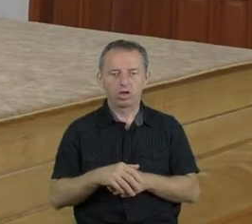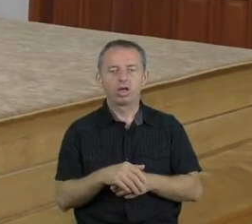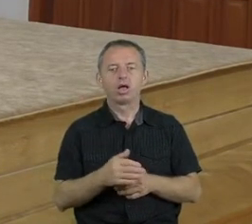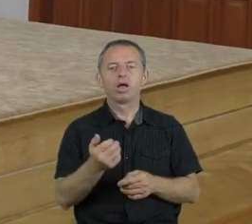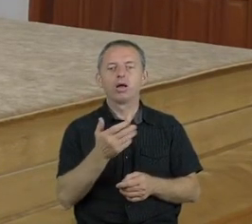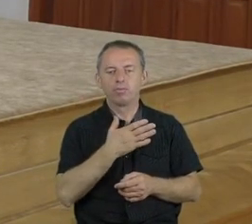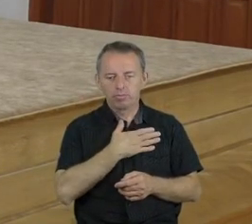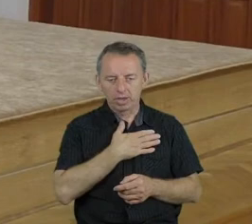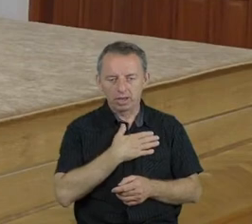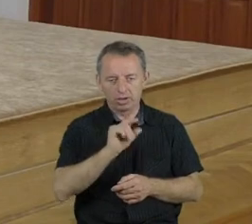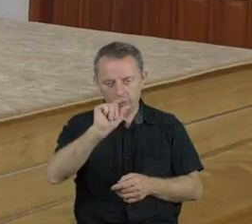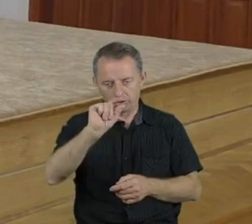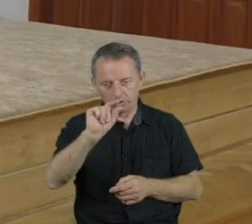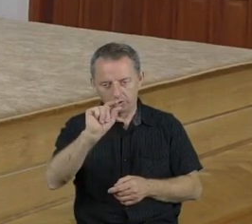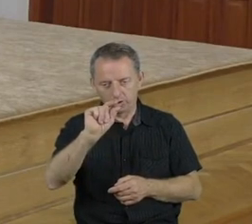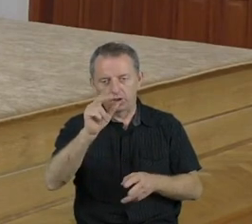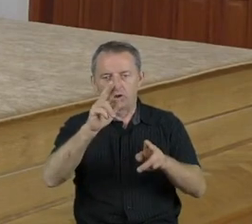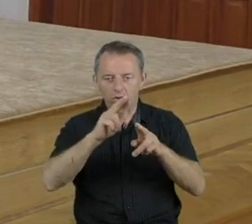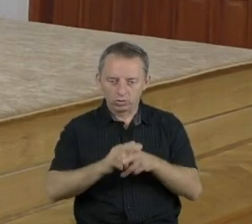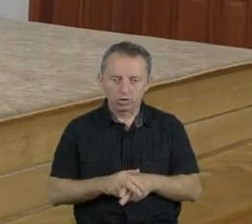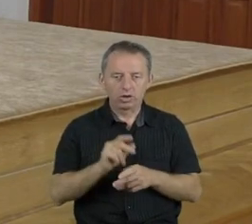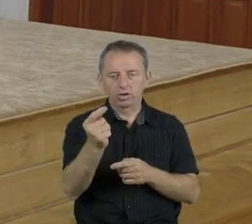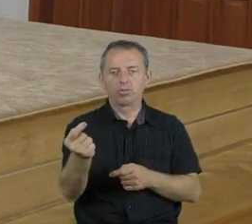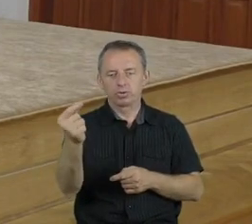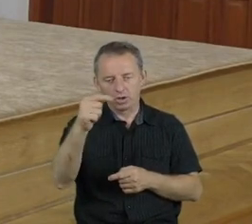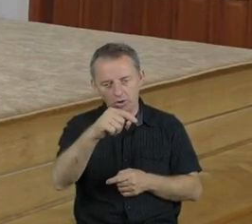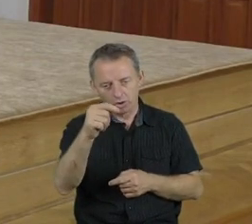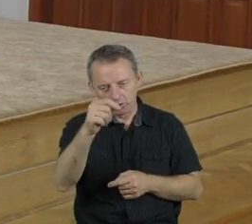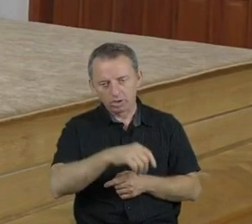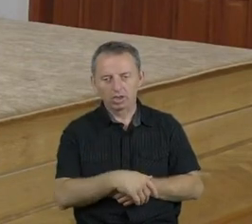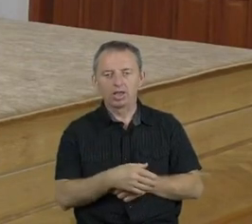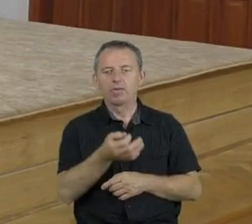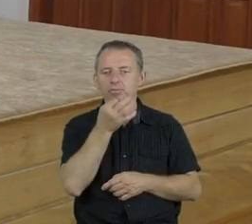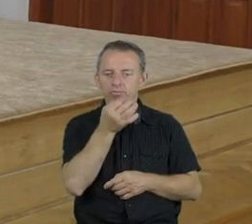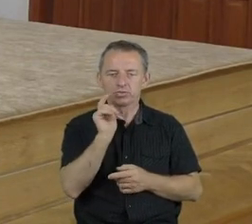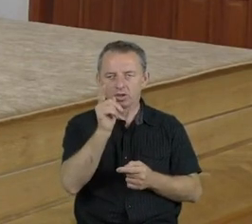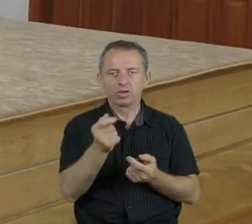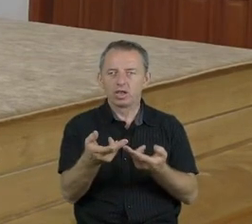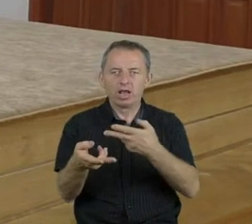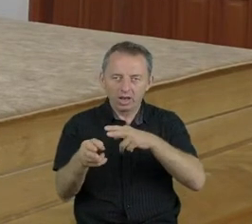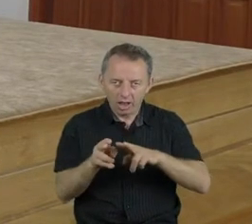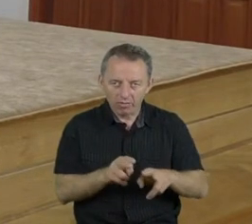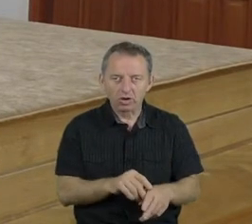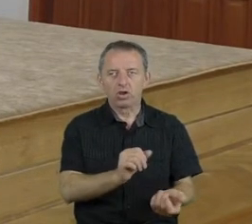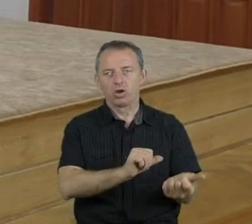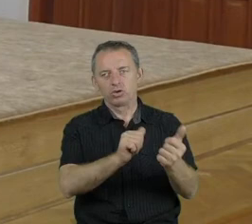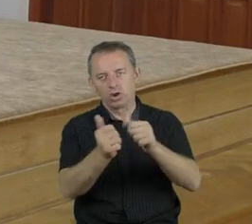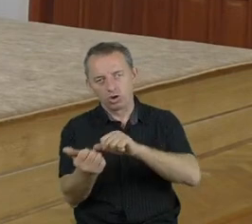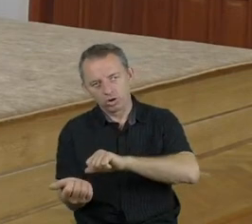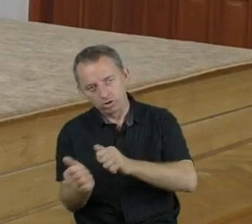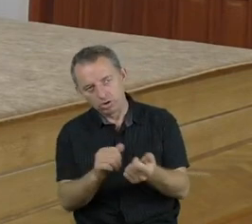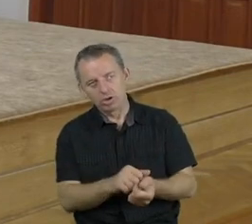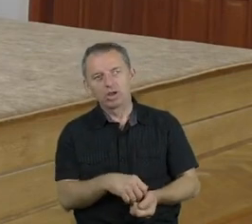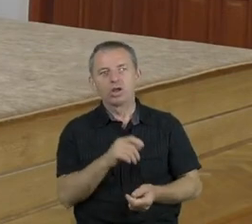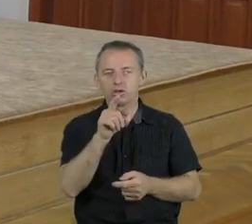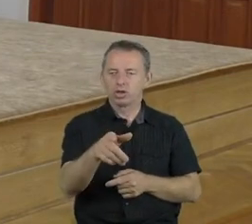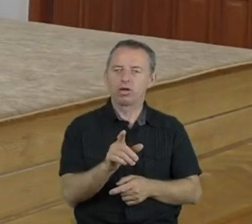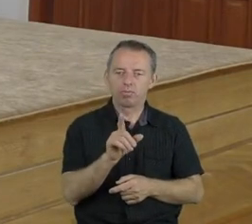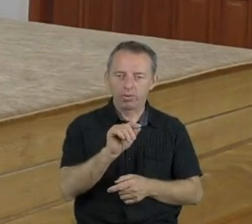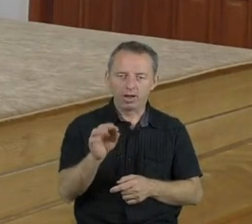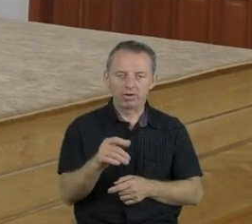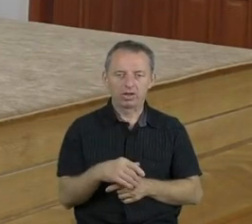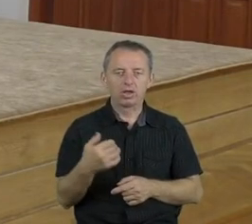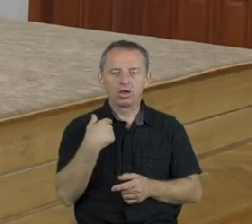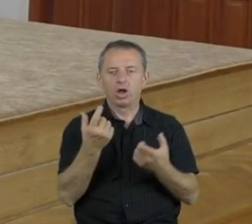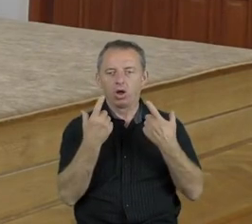taką małą osóbką, która tam kiedyś przychodziła i potem się nawróciła i ochrzciła, to właśnie ty, Paweł, byłeś tą